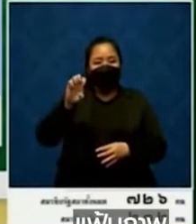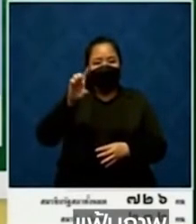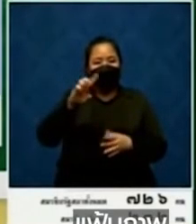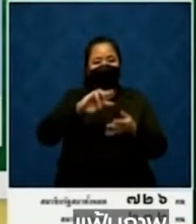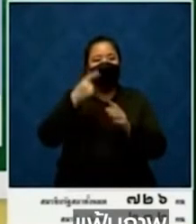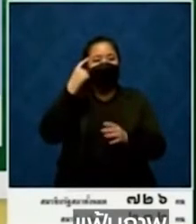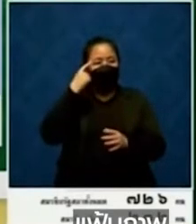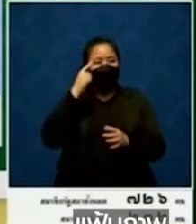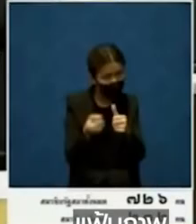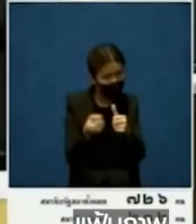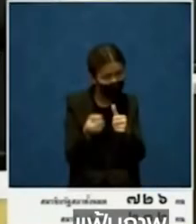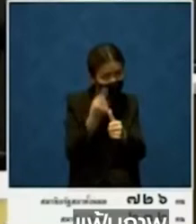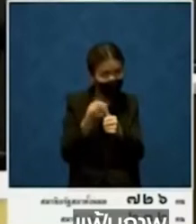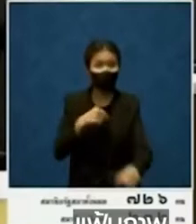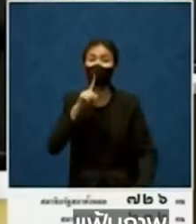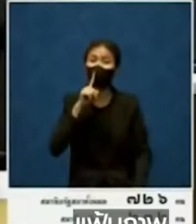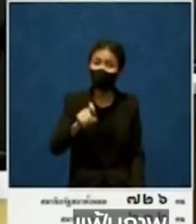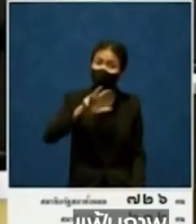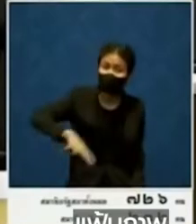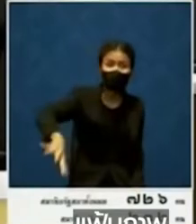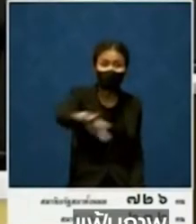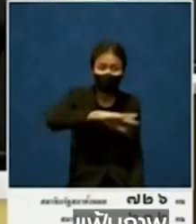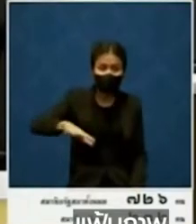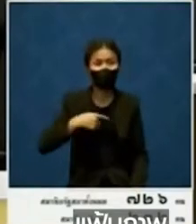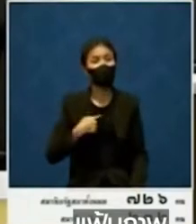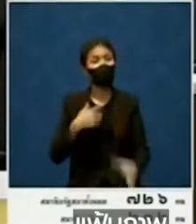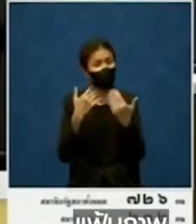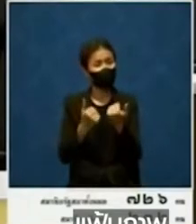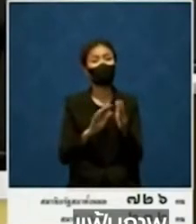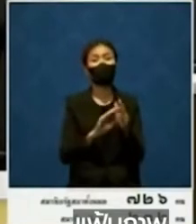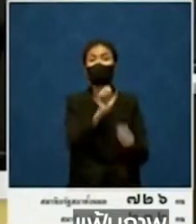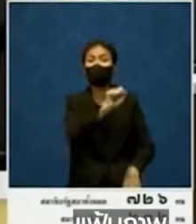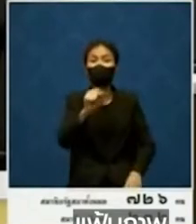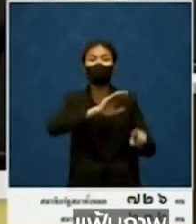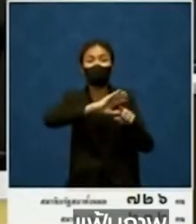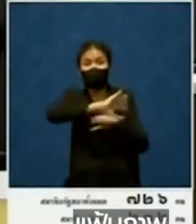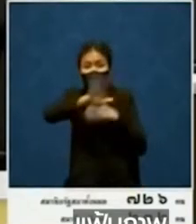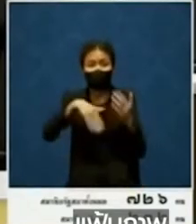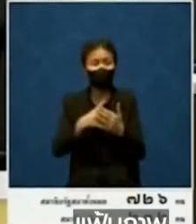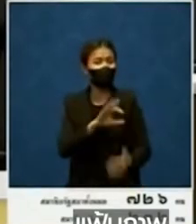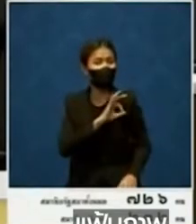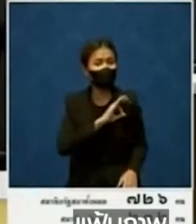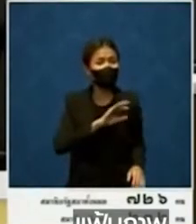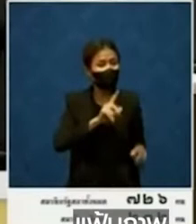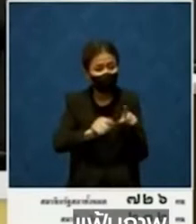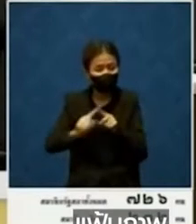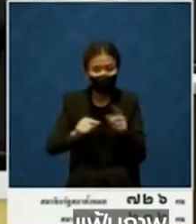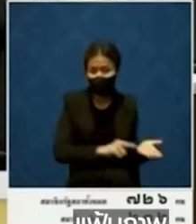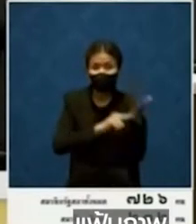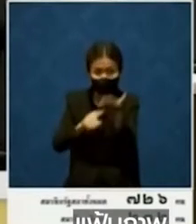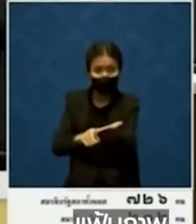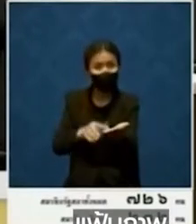ทำให้วันนี้พรรคเพื่อไทยออกแถลงการณ์โวกเวกโวยวายกันใหญ่เลยนะครับวันนี้มันขัดรัฐธรรมนูญก็คนมันเป็นเผด็จการ